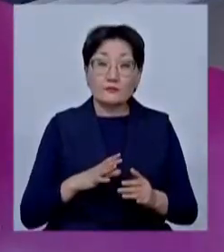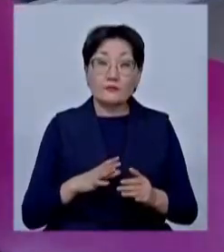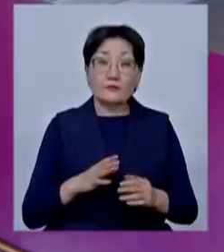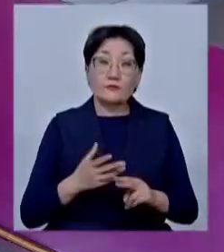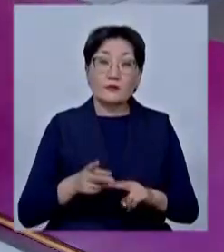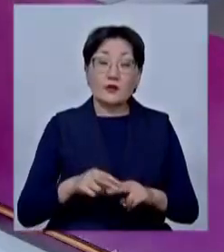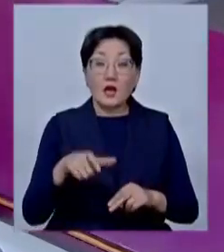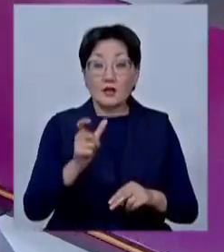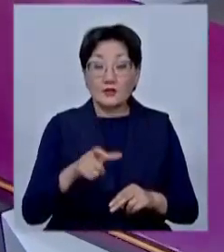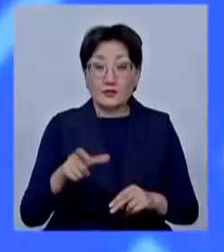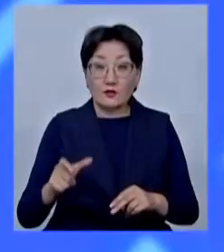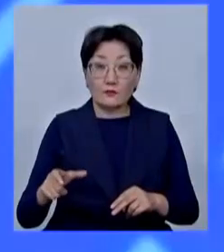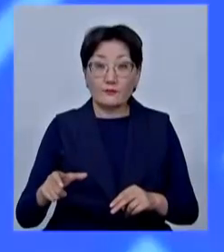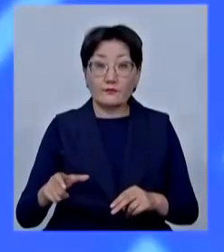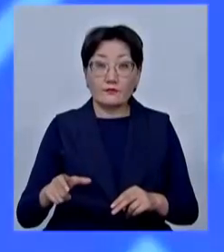Ол